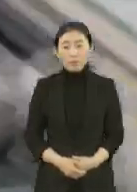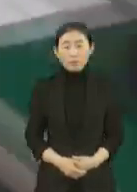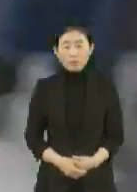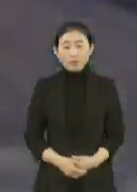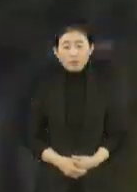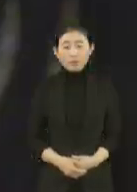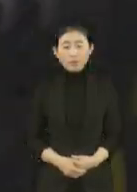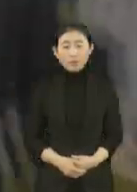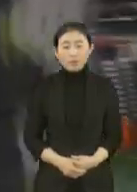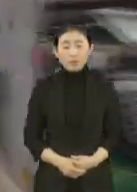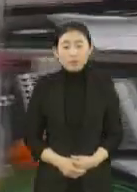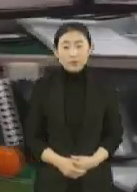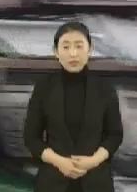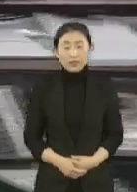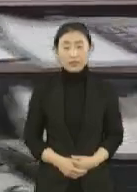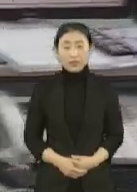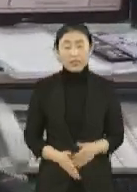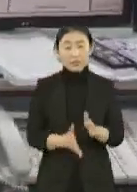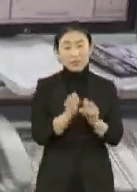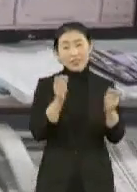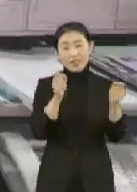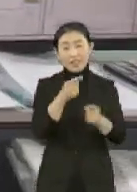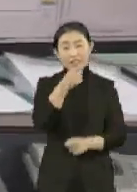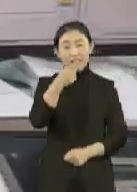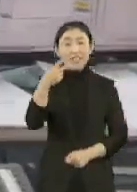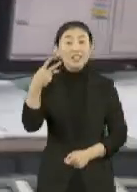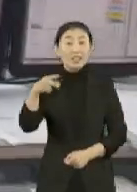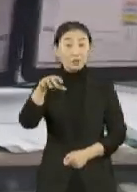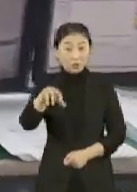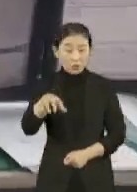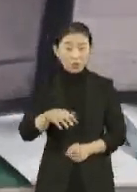출동하셨습니다. 시민들 곁에 있는 112